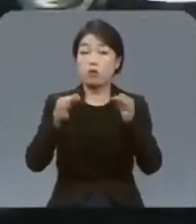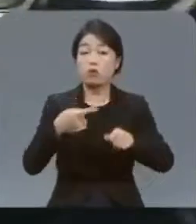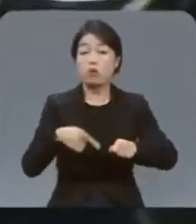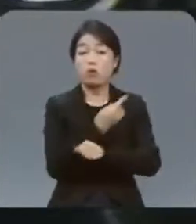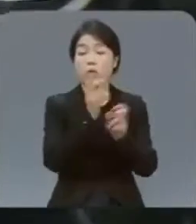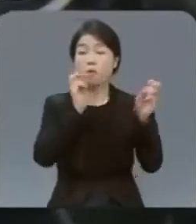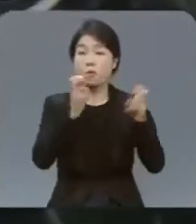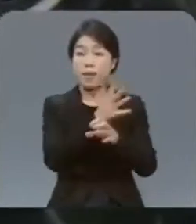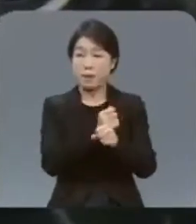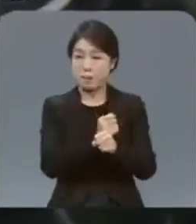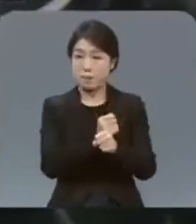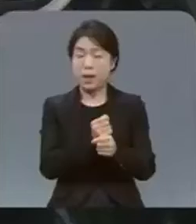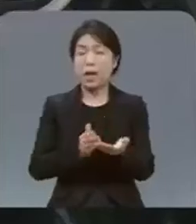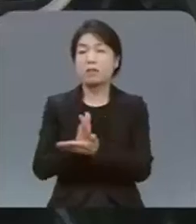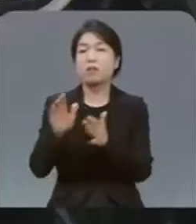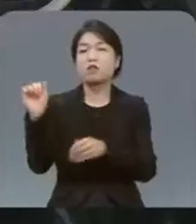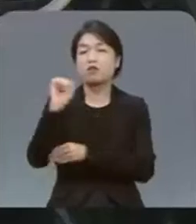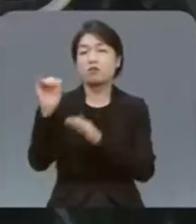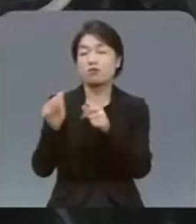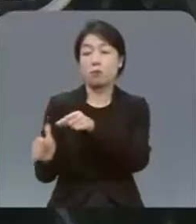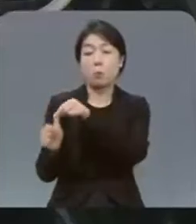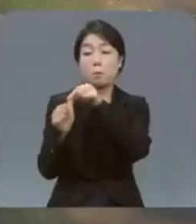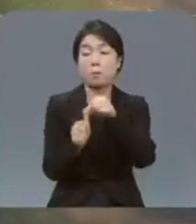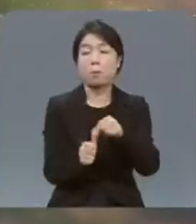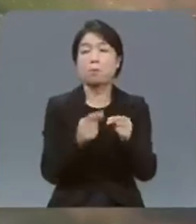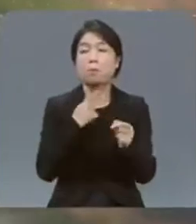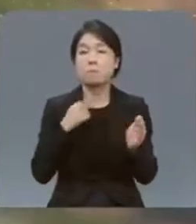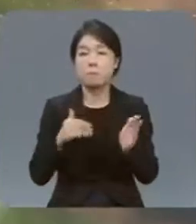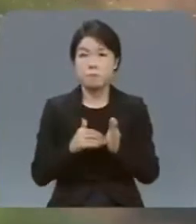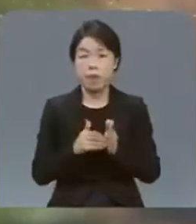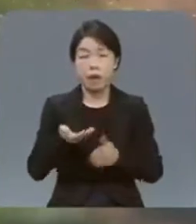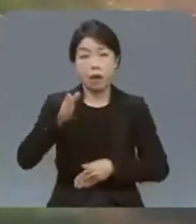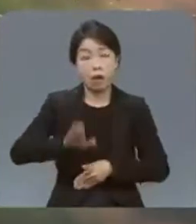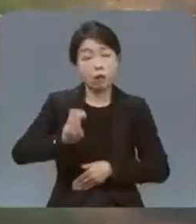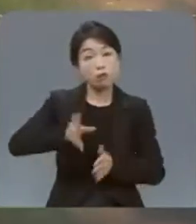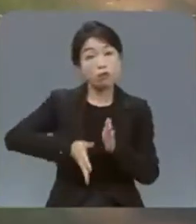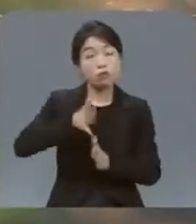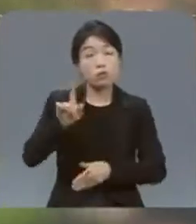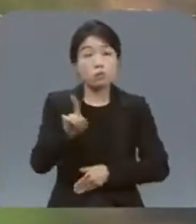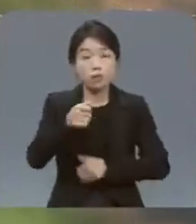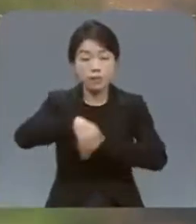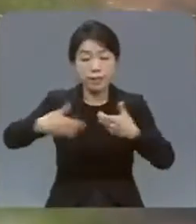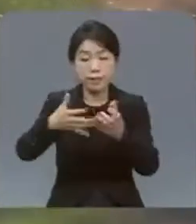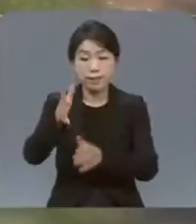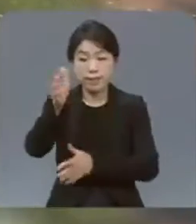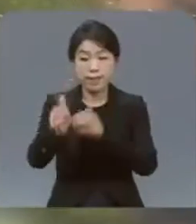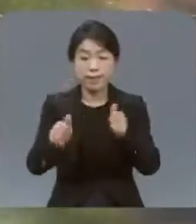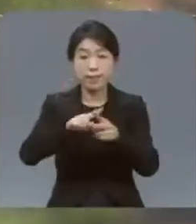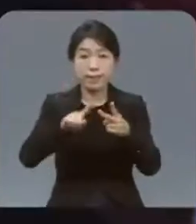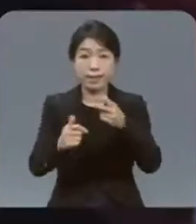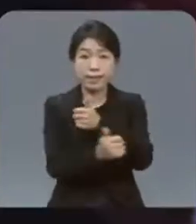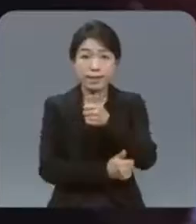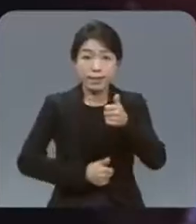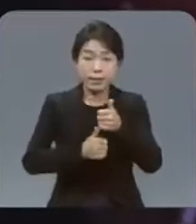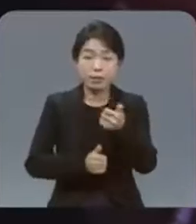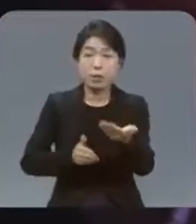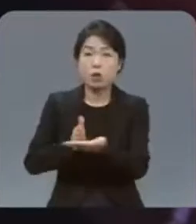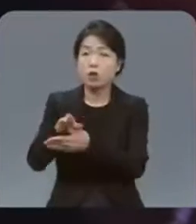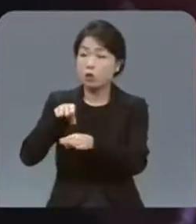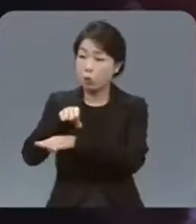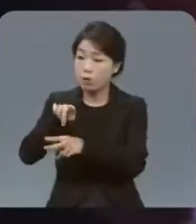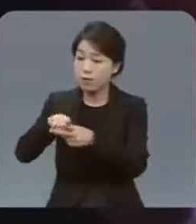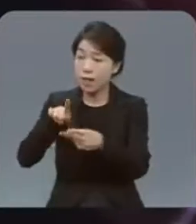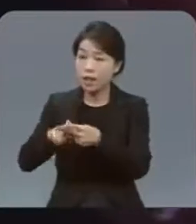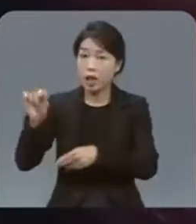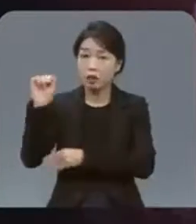맺고 전담 운전 원까지 돋습니다 하지만 광주시는 산하 기관 기관장 이나 임원이 전용 차량이나